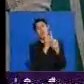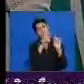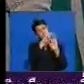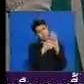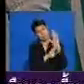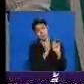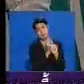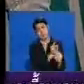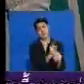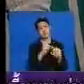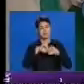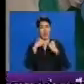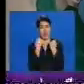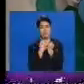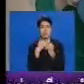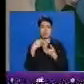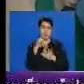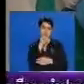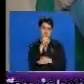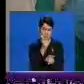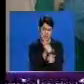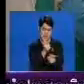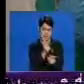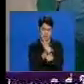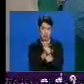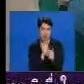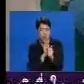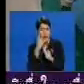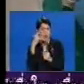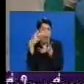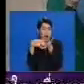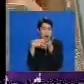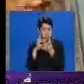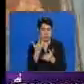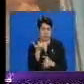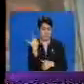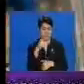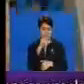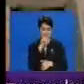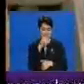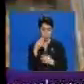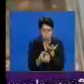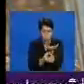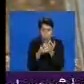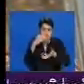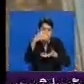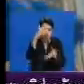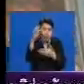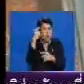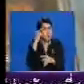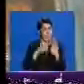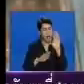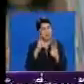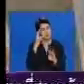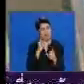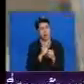คำภานายกสมาคมส่งเสริมการเลี้ยงไก่ในพระบรมราชูปถัมภ์เปิดเผยว่าการส่งออกไก่ปรุงสุกในปีนี้อยู่ในระดับที่น่